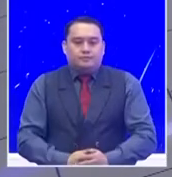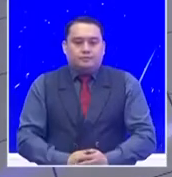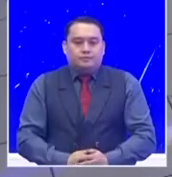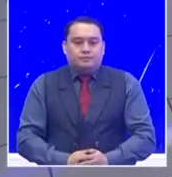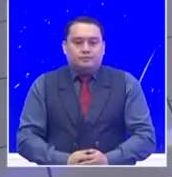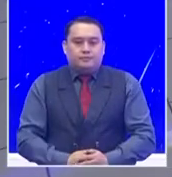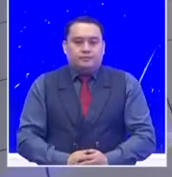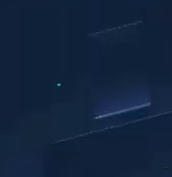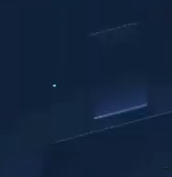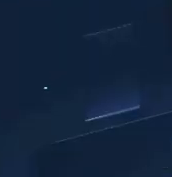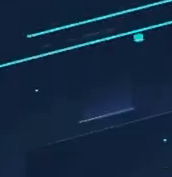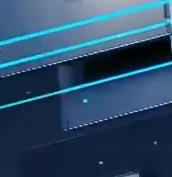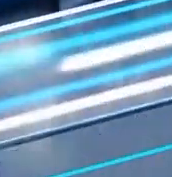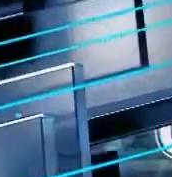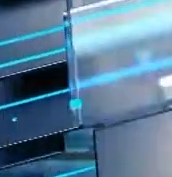важном.